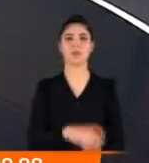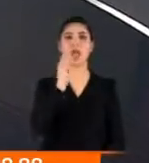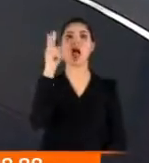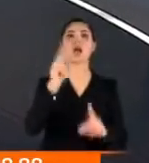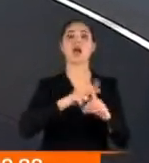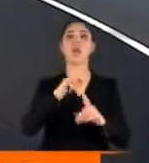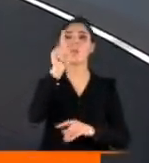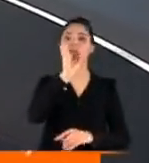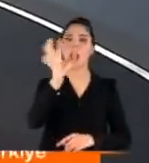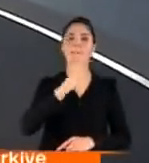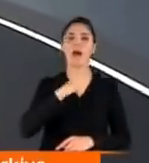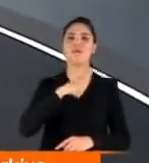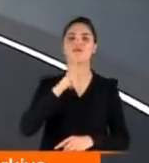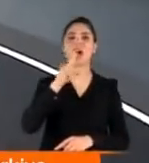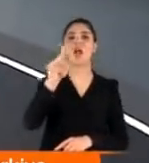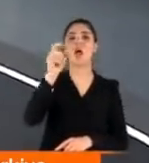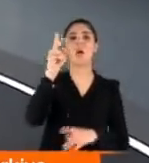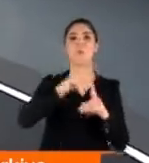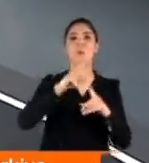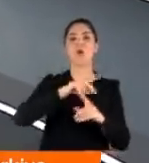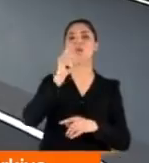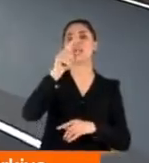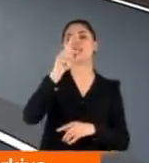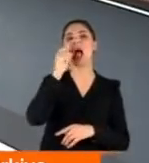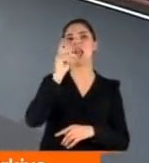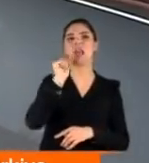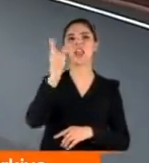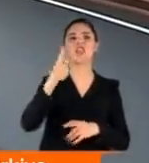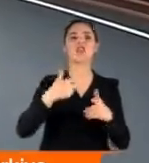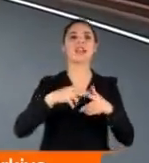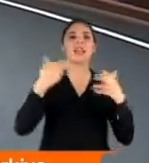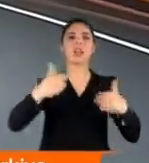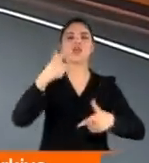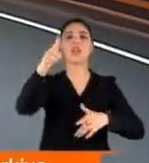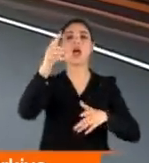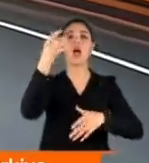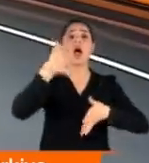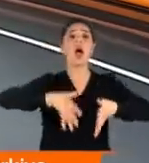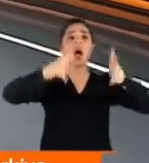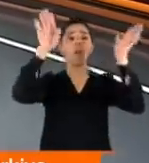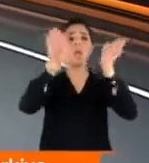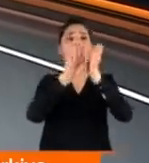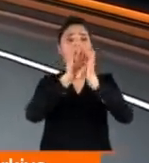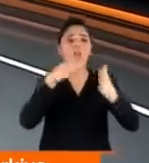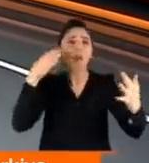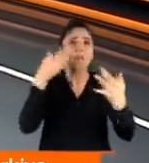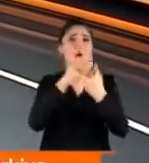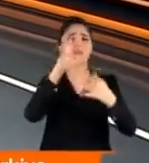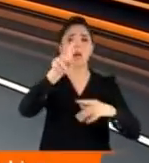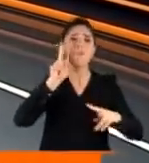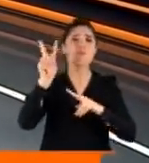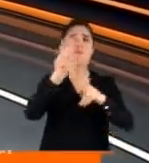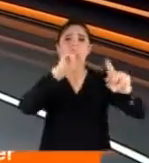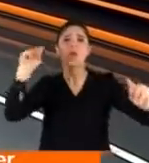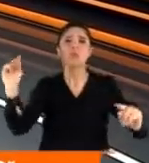Ankara polisine bir ihbar geldi ve polis Keçiören'deki bir apartmanın otoparkına baskın yaptı. Karşılaştıkları manzara çok tuhaftı